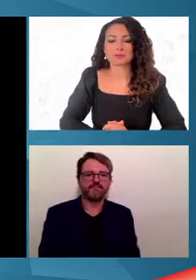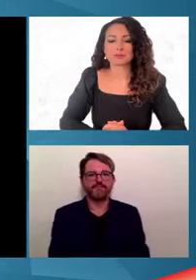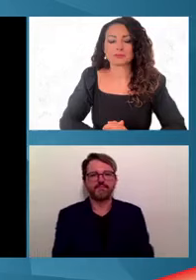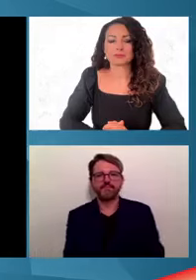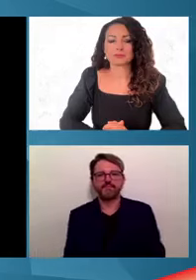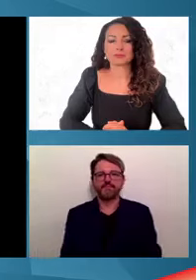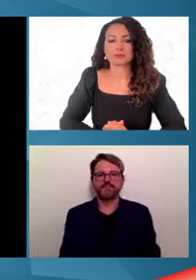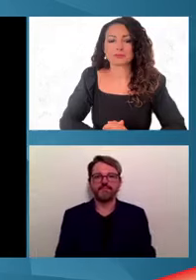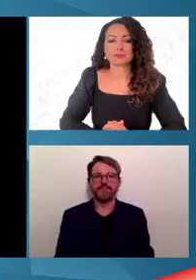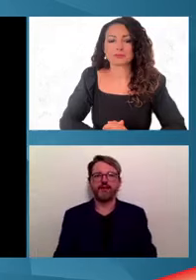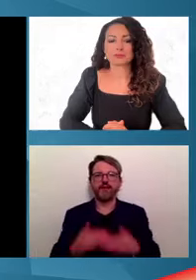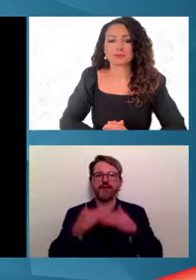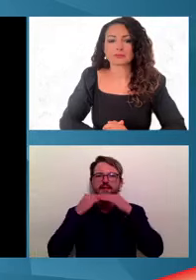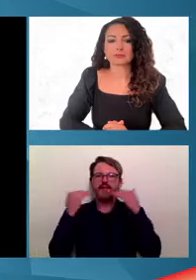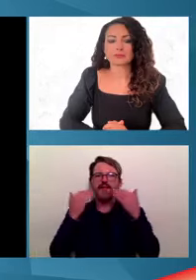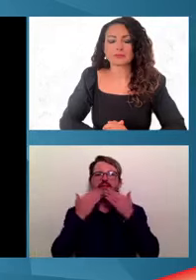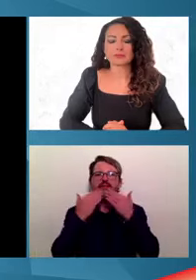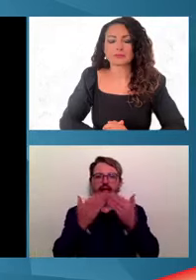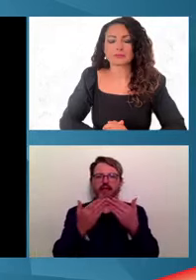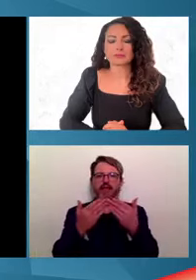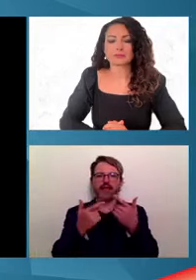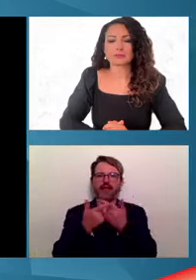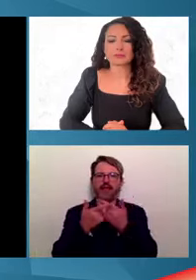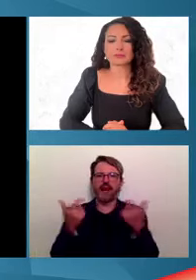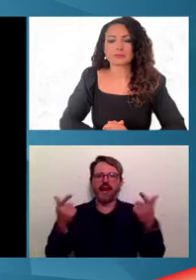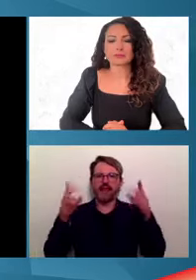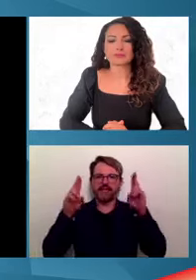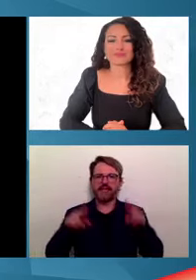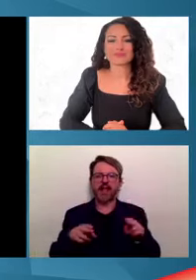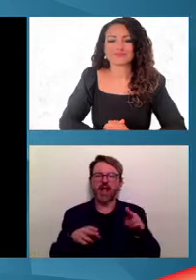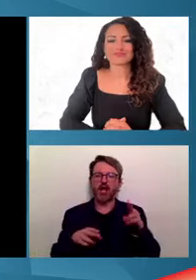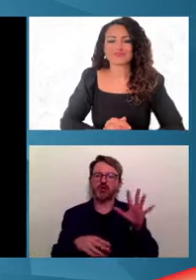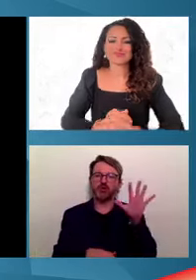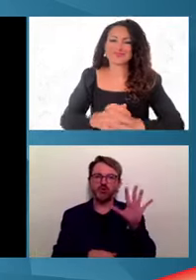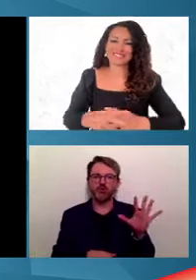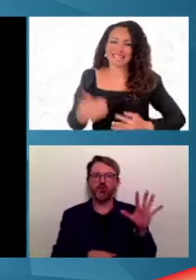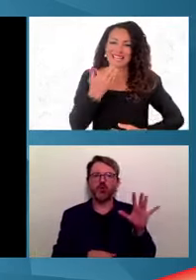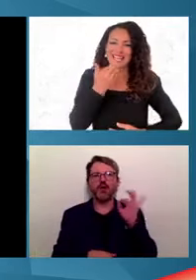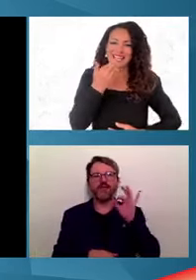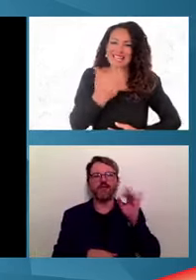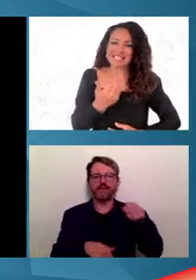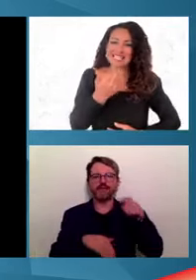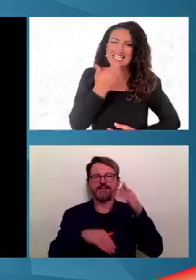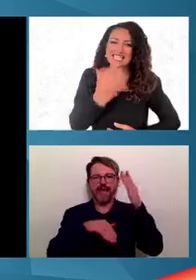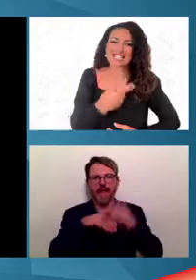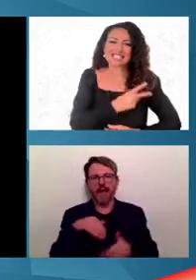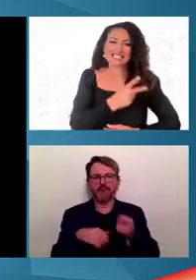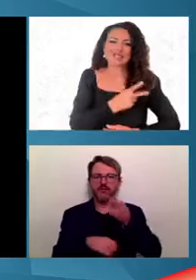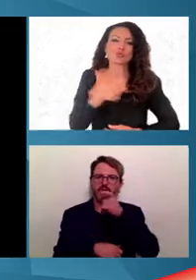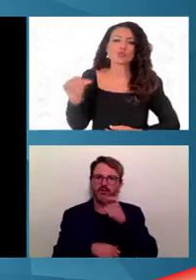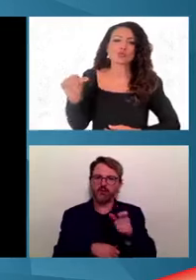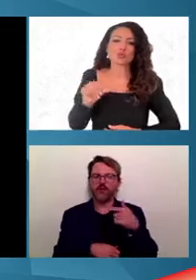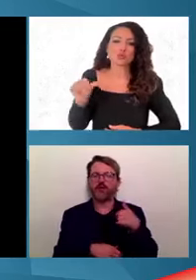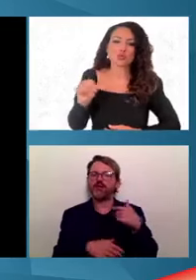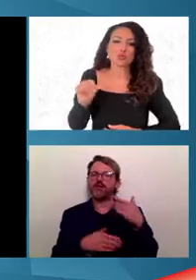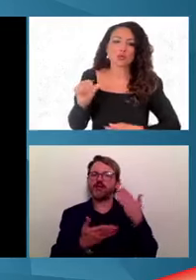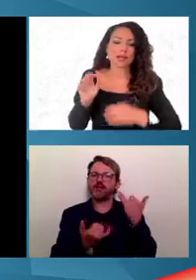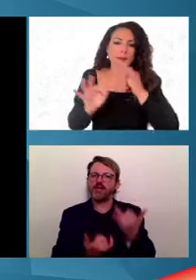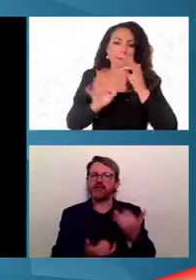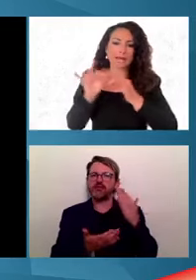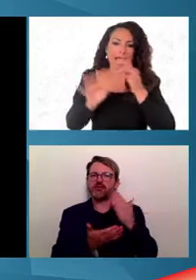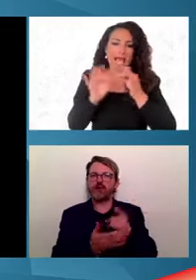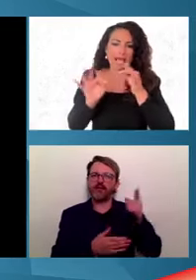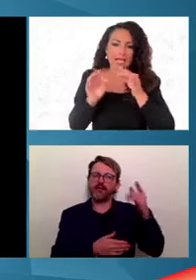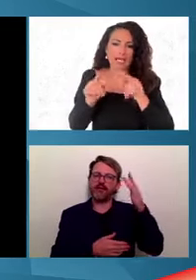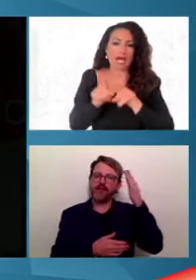Vielen Dank, Herrn Landesrat Schuler, für diese abschließenden Worte. Im Grunde schon Ihre Gedanken haben